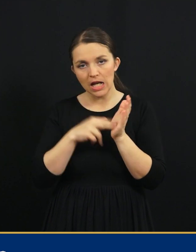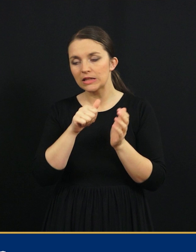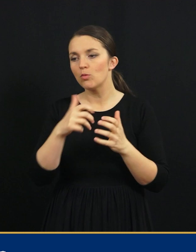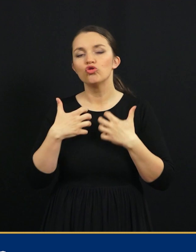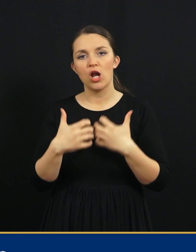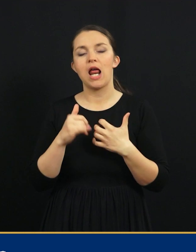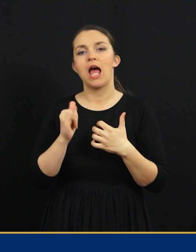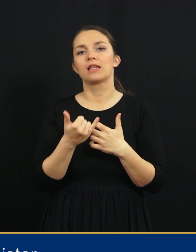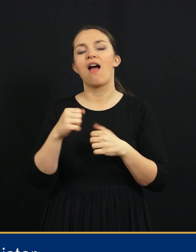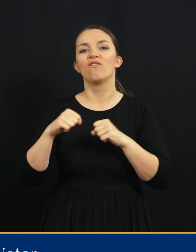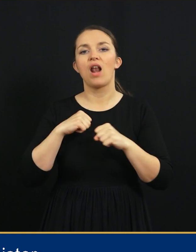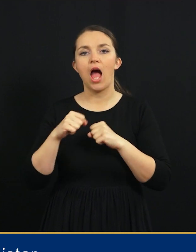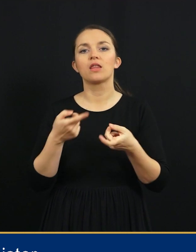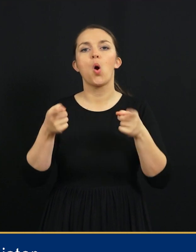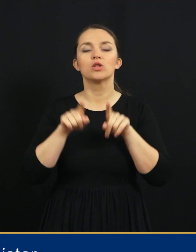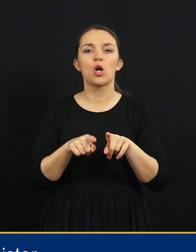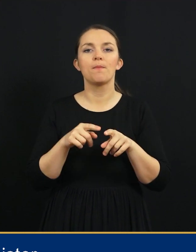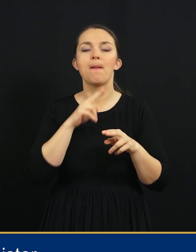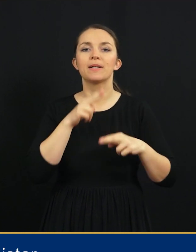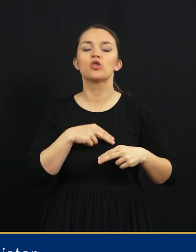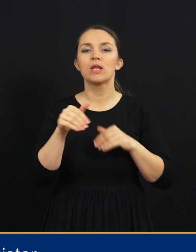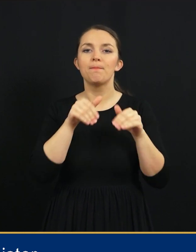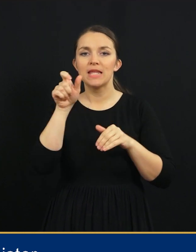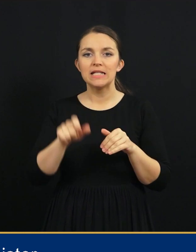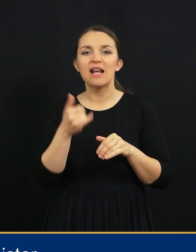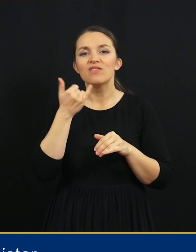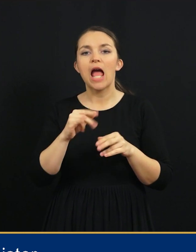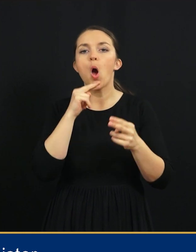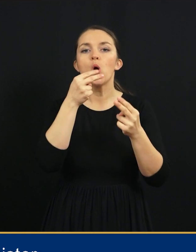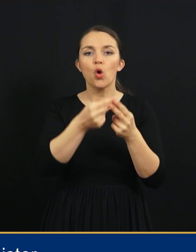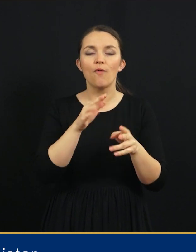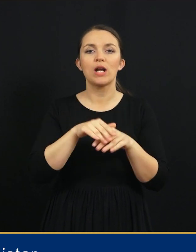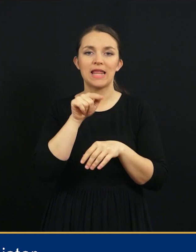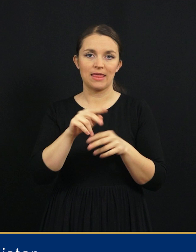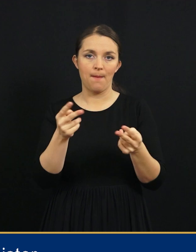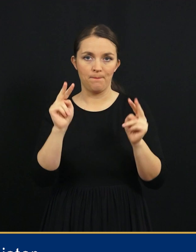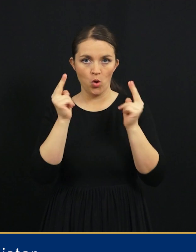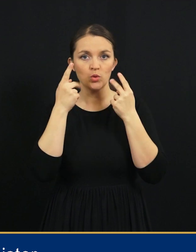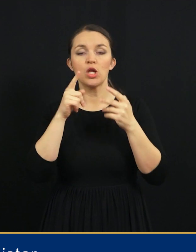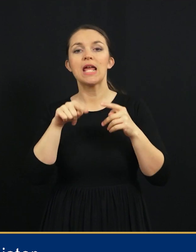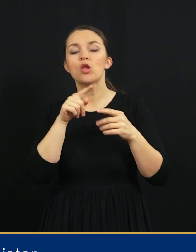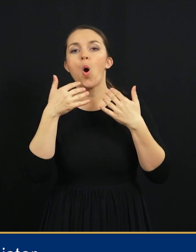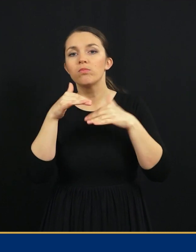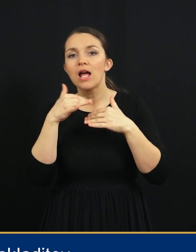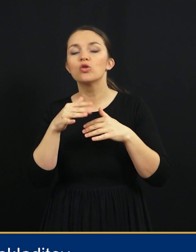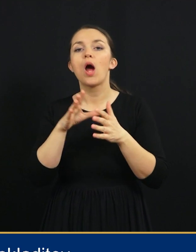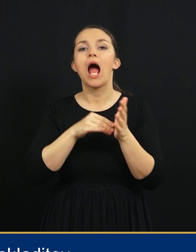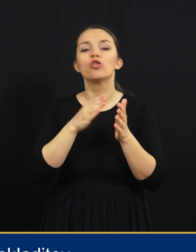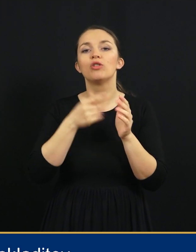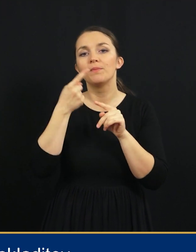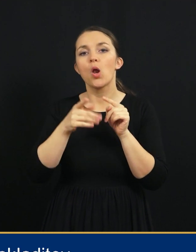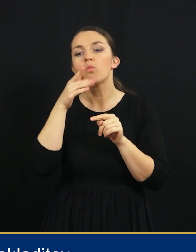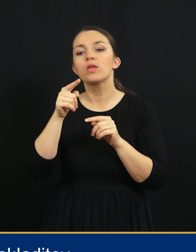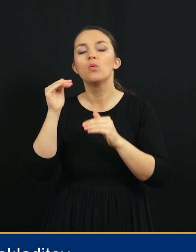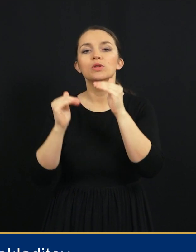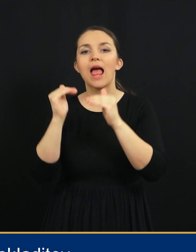samo želela, da vlada oziroma pristojni minister vsaj odgovori na ta poziv in obrazloži, v kakšnem segmentu se